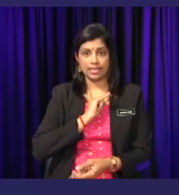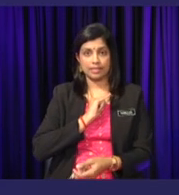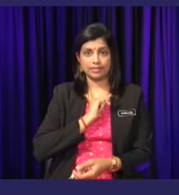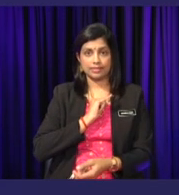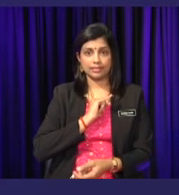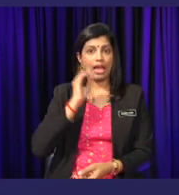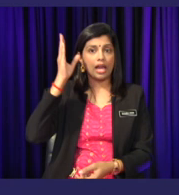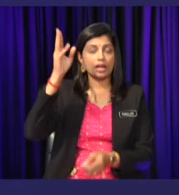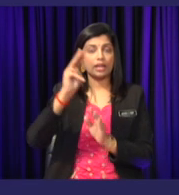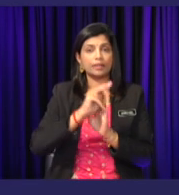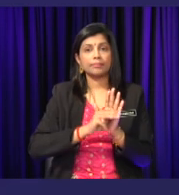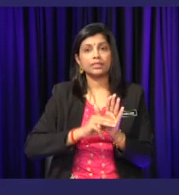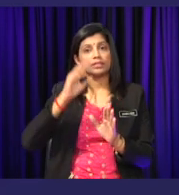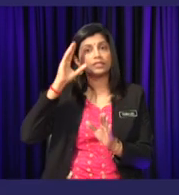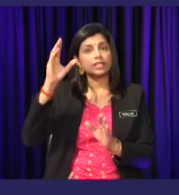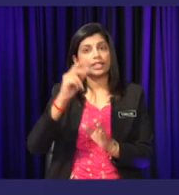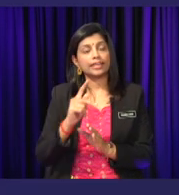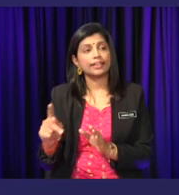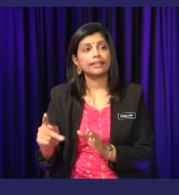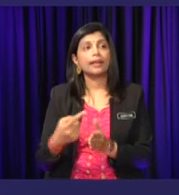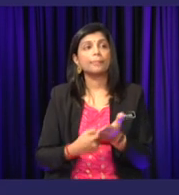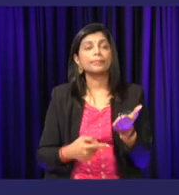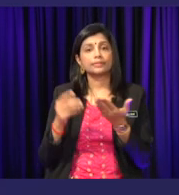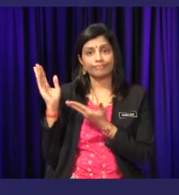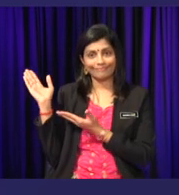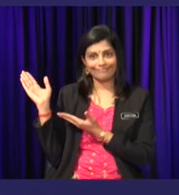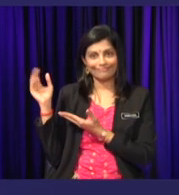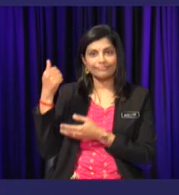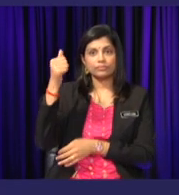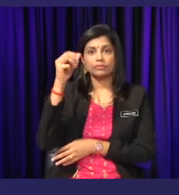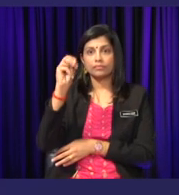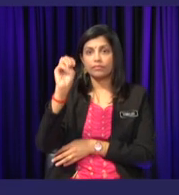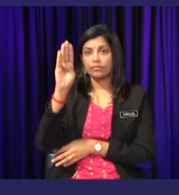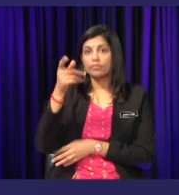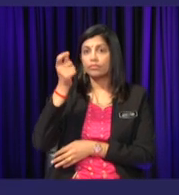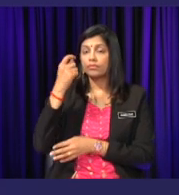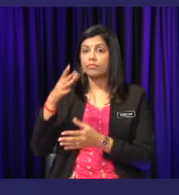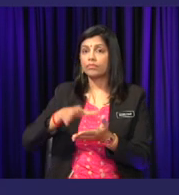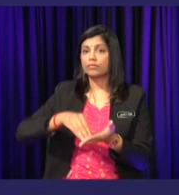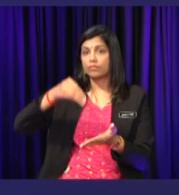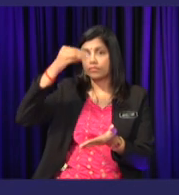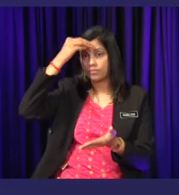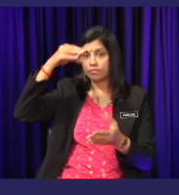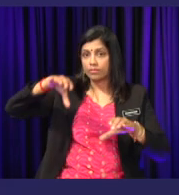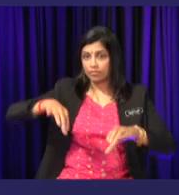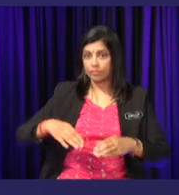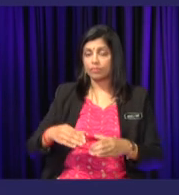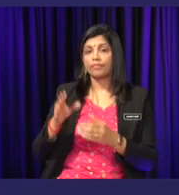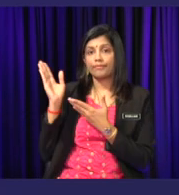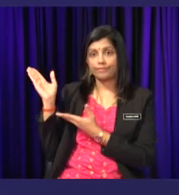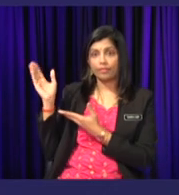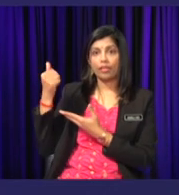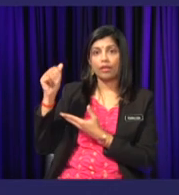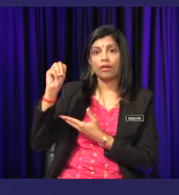daripada 10 MB tadi ya mencadangkan apa supaya penduduk di kawasan perumahan tuh mengajukan activity